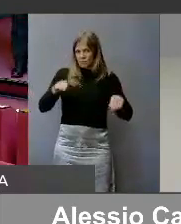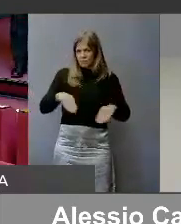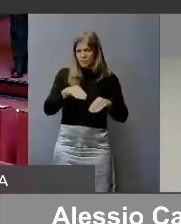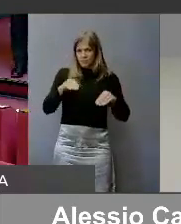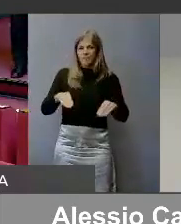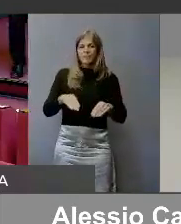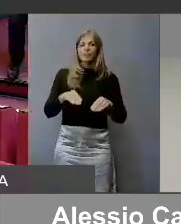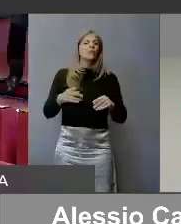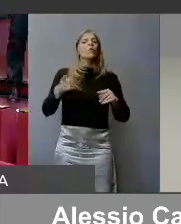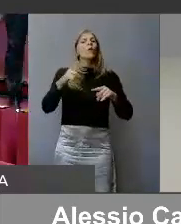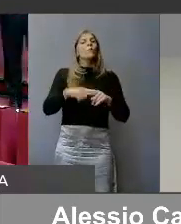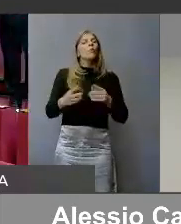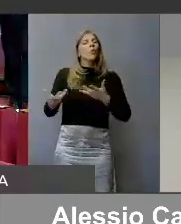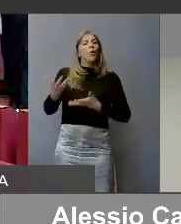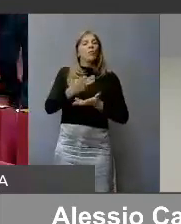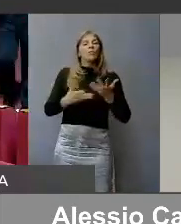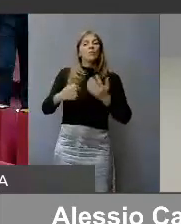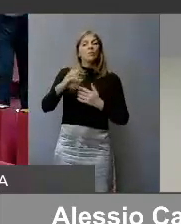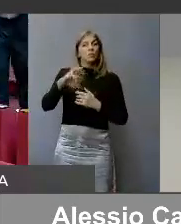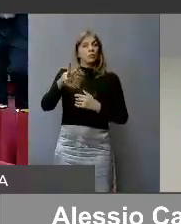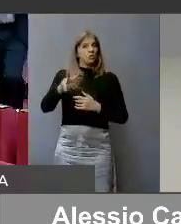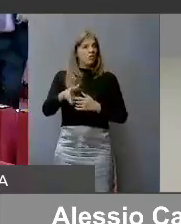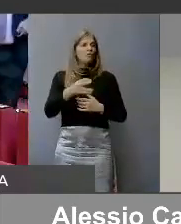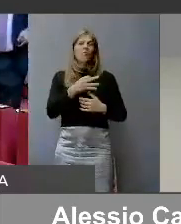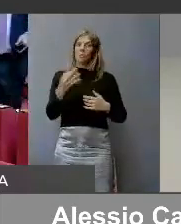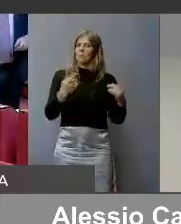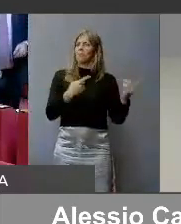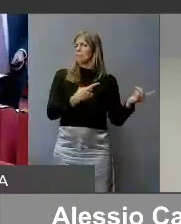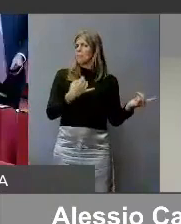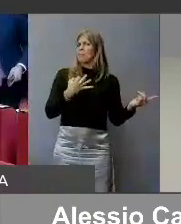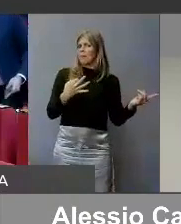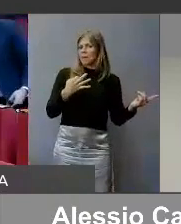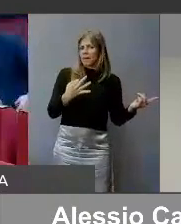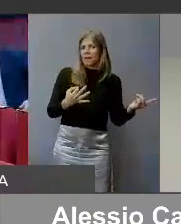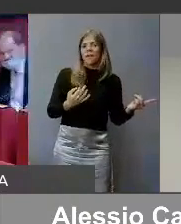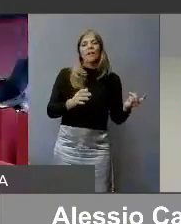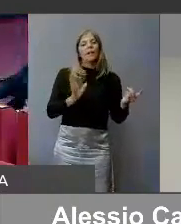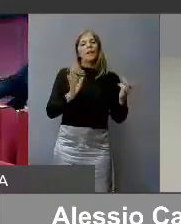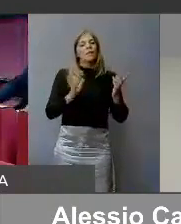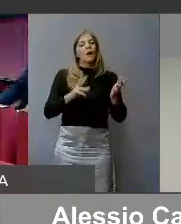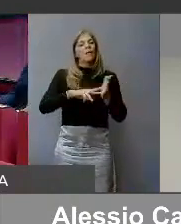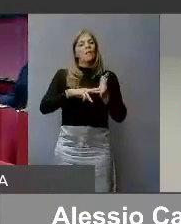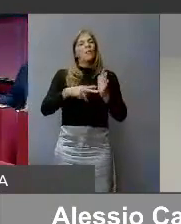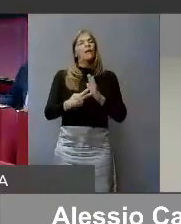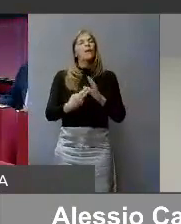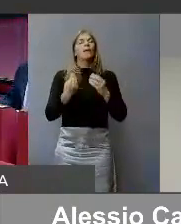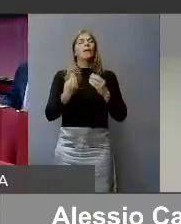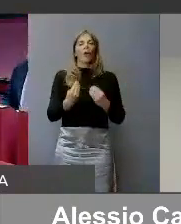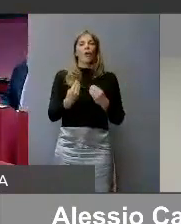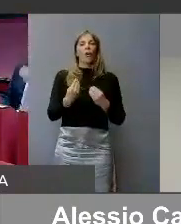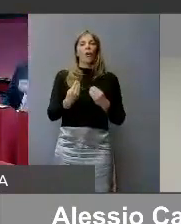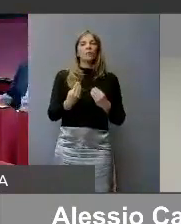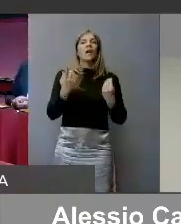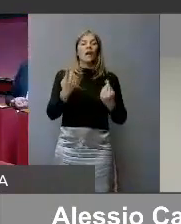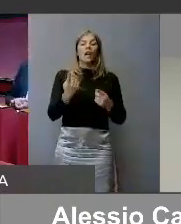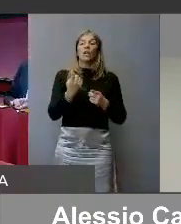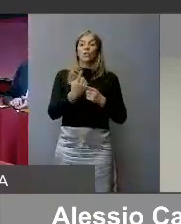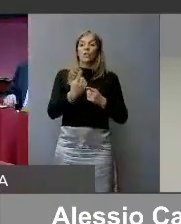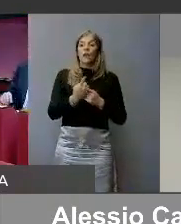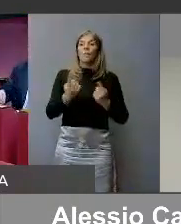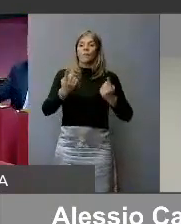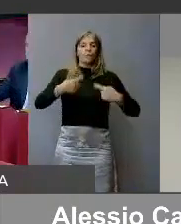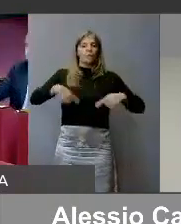dei cibi molto bene il problema è che questo dovrebbe far parte di un tavolo di lavoro o di